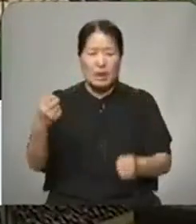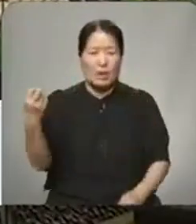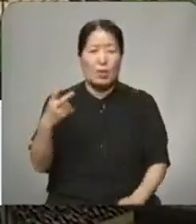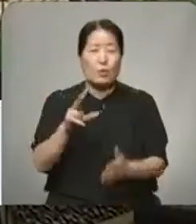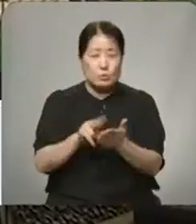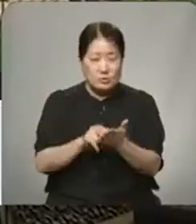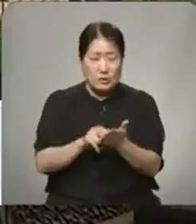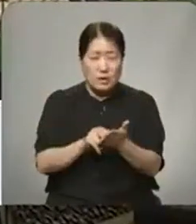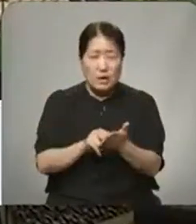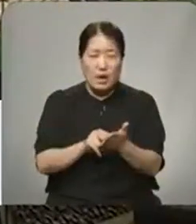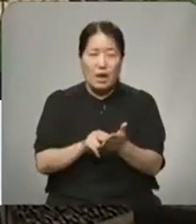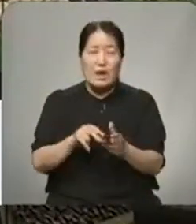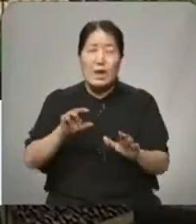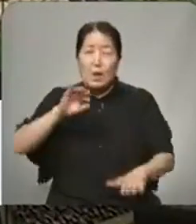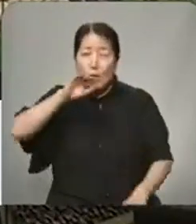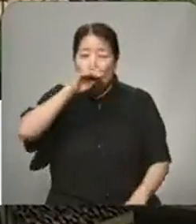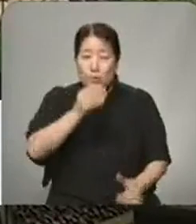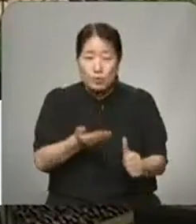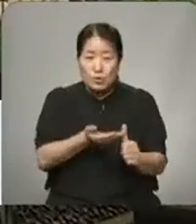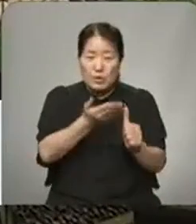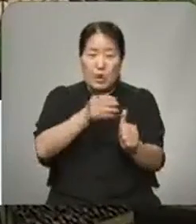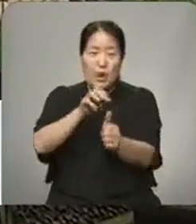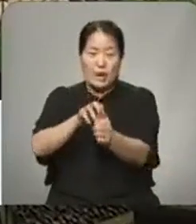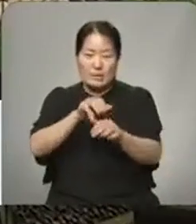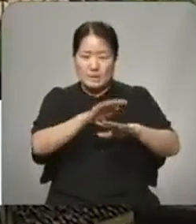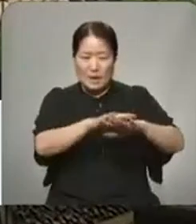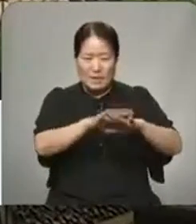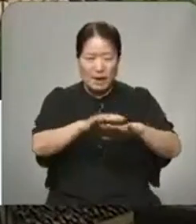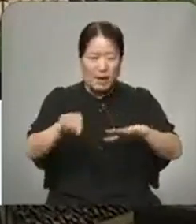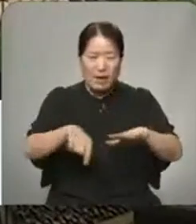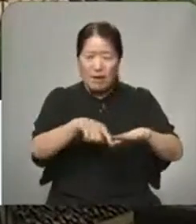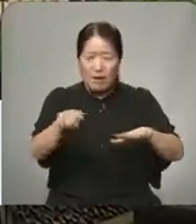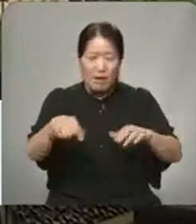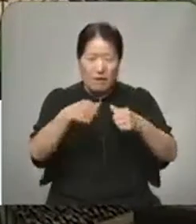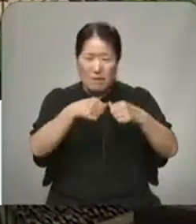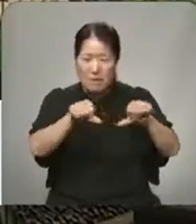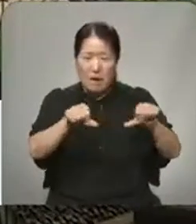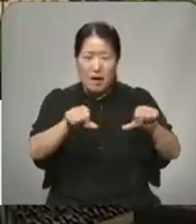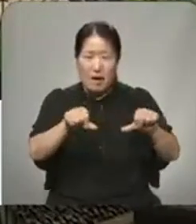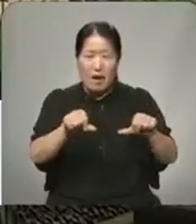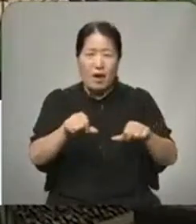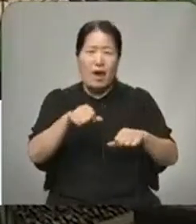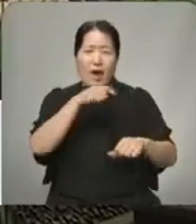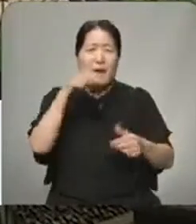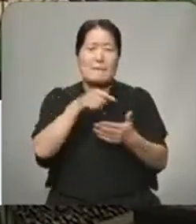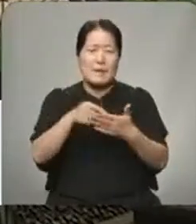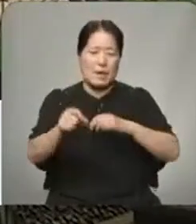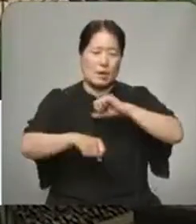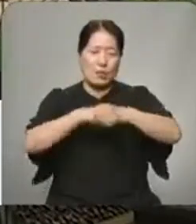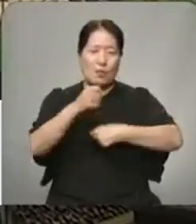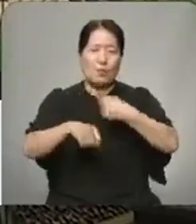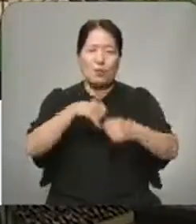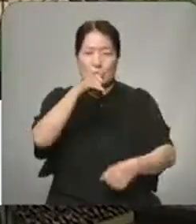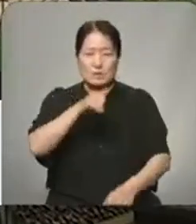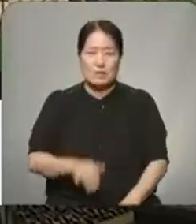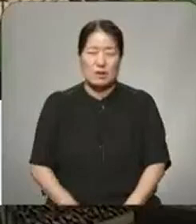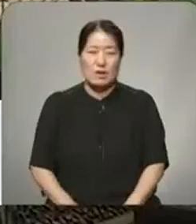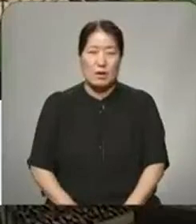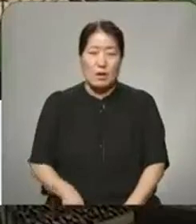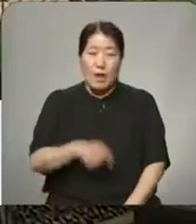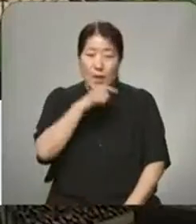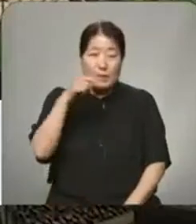있습니다. 한창 자라고 있는 옥수수나 감자밭을 망가뜨리는 멧돼지 등 야생동물입니다. 한동안 피해가 잦아드나